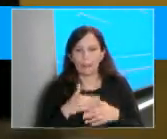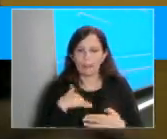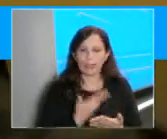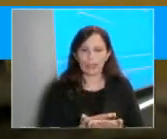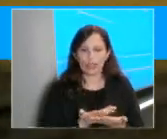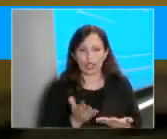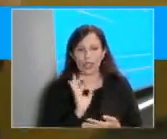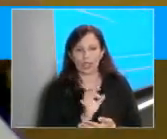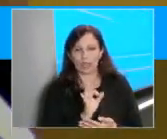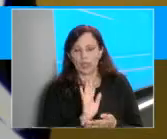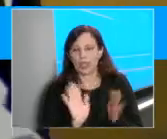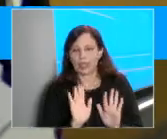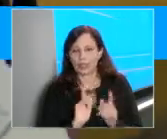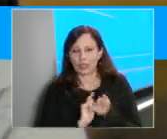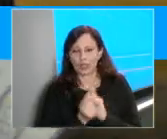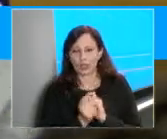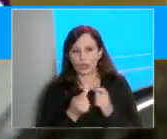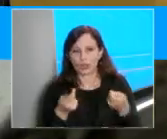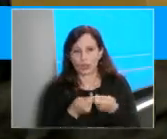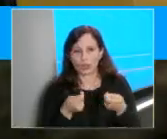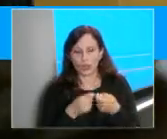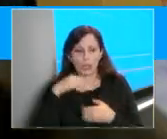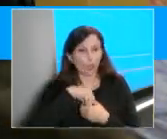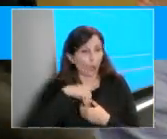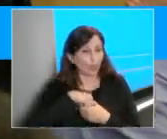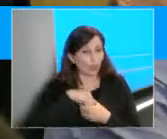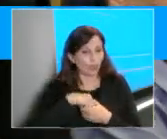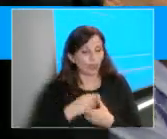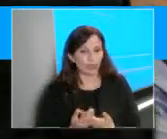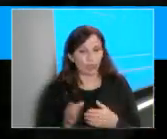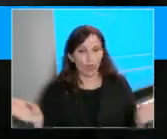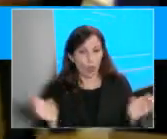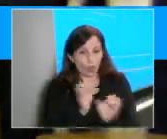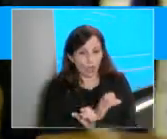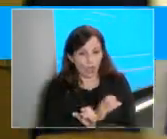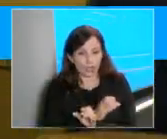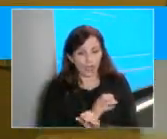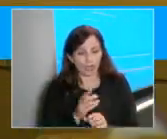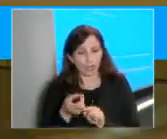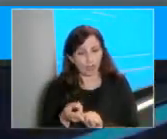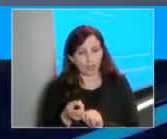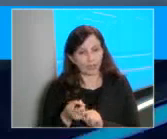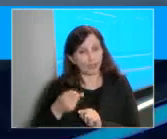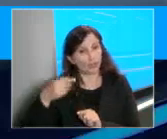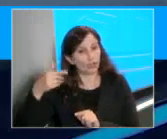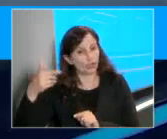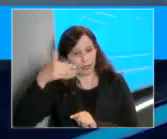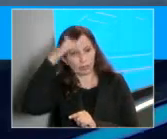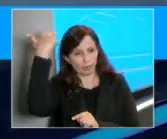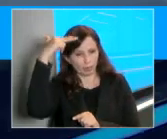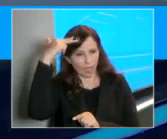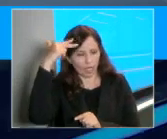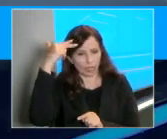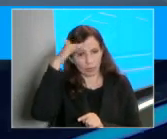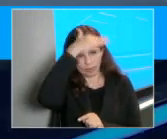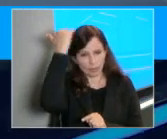שמעתי אף מילה של שינוי בתוכן, כן? הרי רוטציה של לפיד וגנץ, לדעתי גנץ התבייש לזה יותר